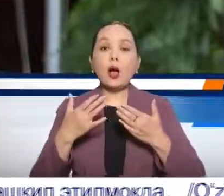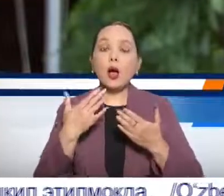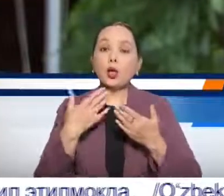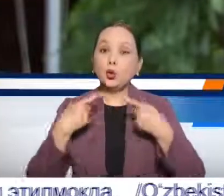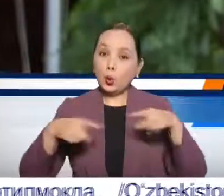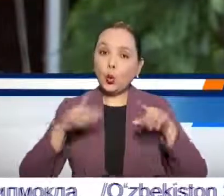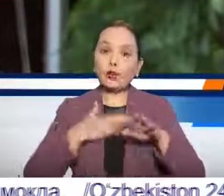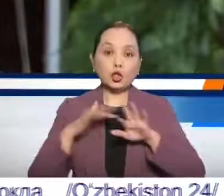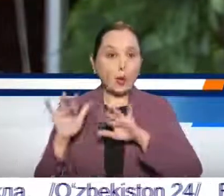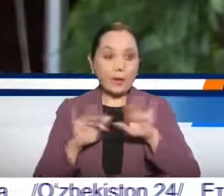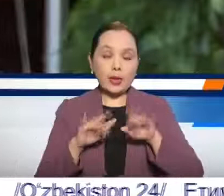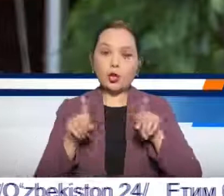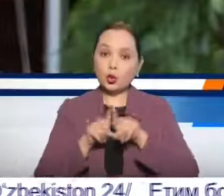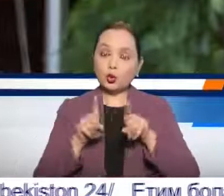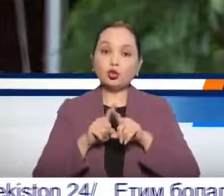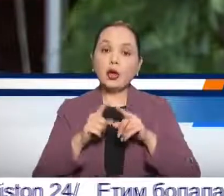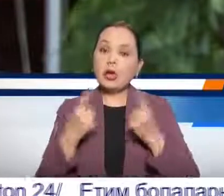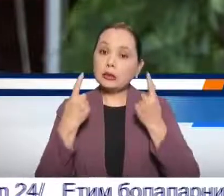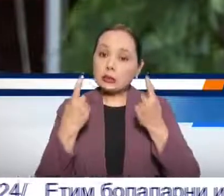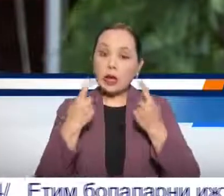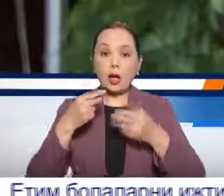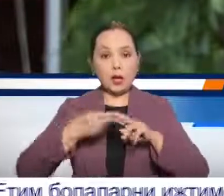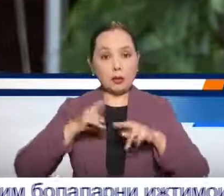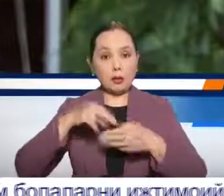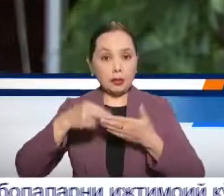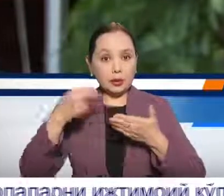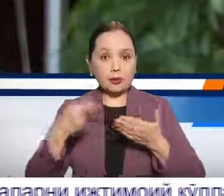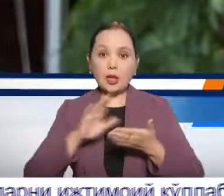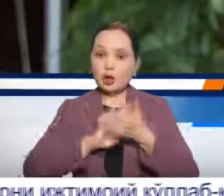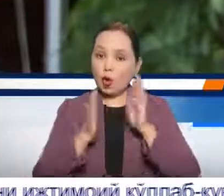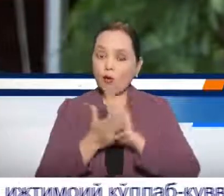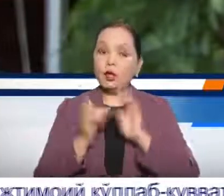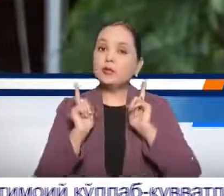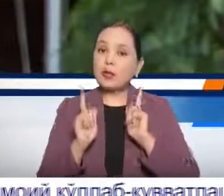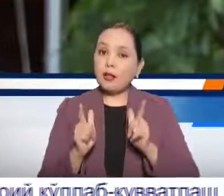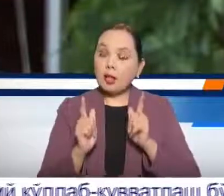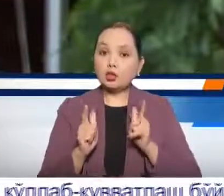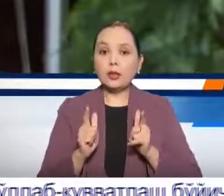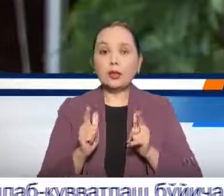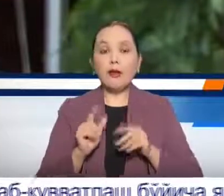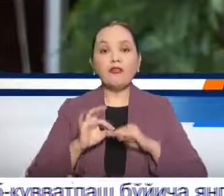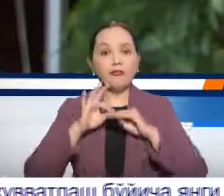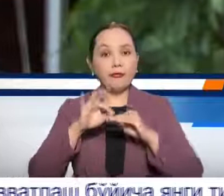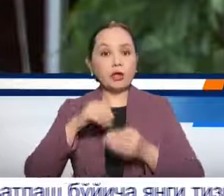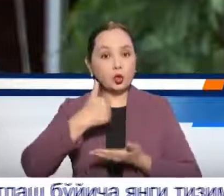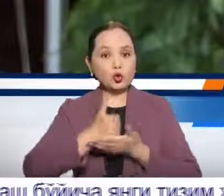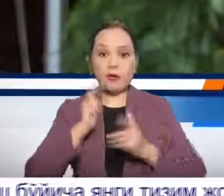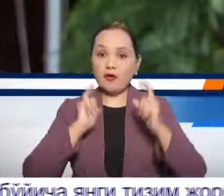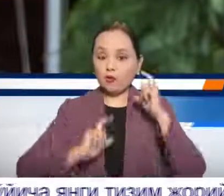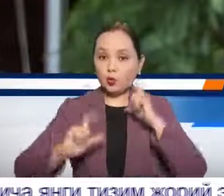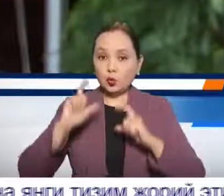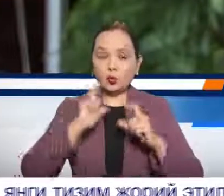мероприятие, которое мы считаем тоже значимым. Это подписание договоров соглашения с ведущими вузами в